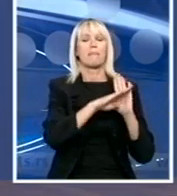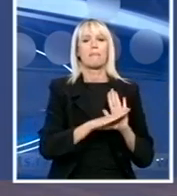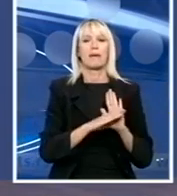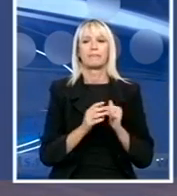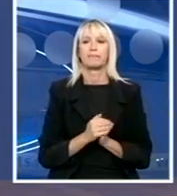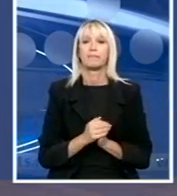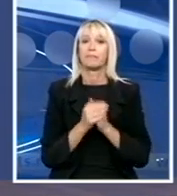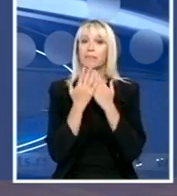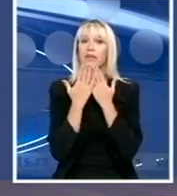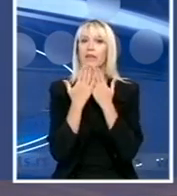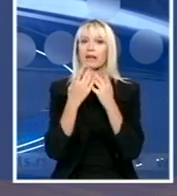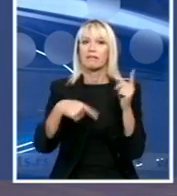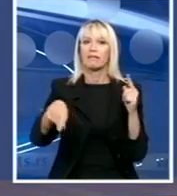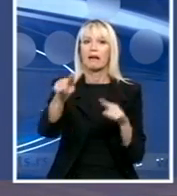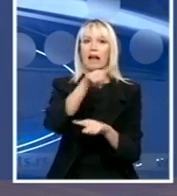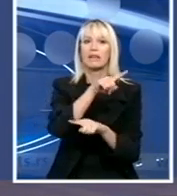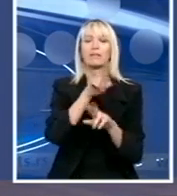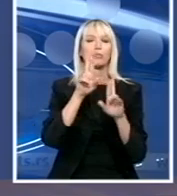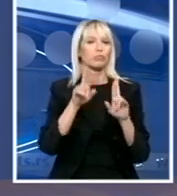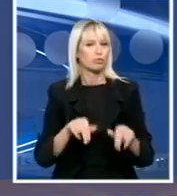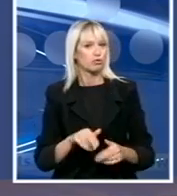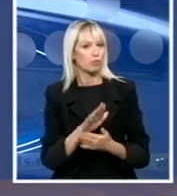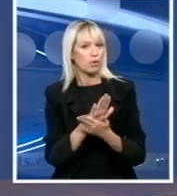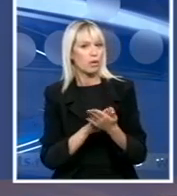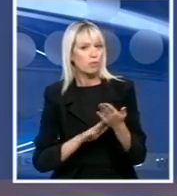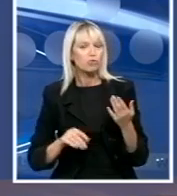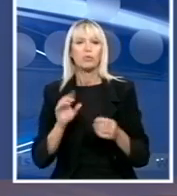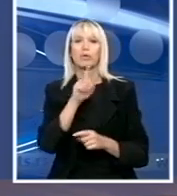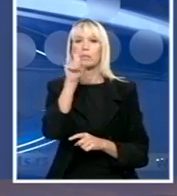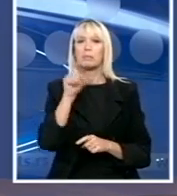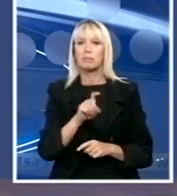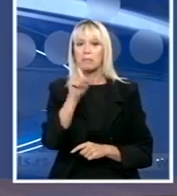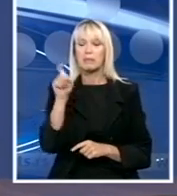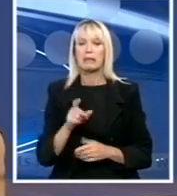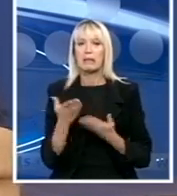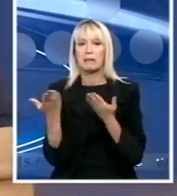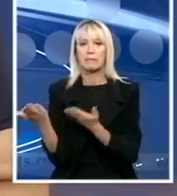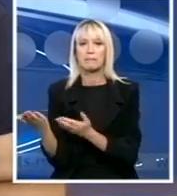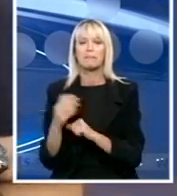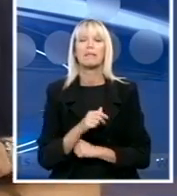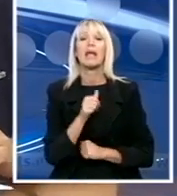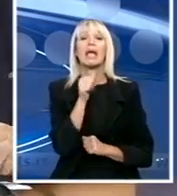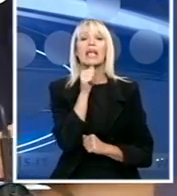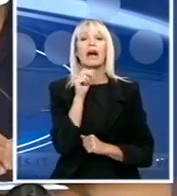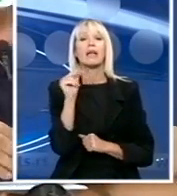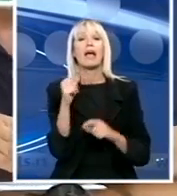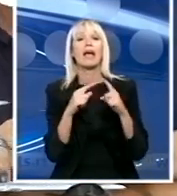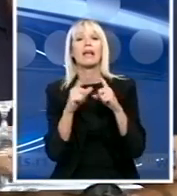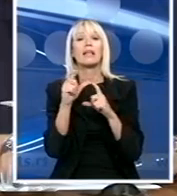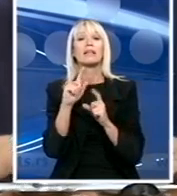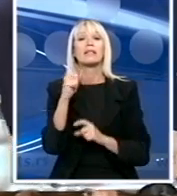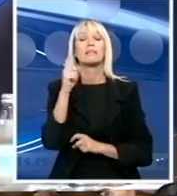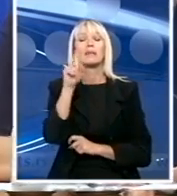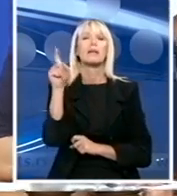Hvala svima na početku. Kolege, možemo da počnemo sa pitanjima. Ivana, RTS, izvolite prvo pitanje.